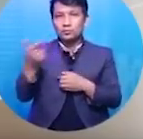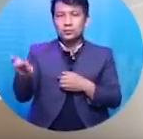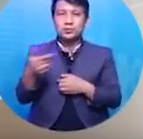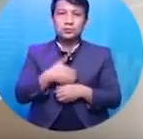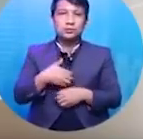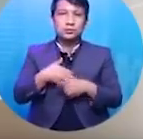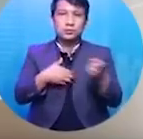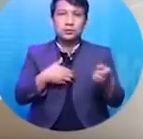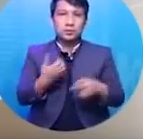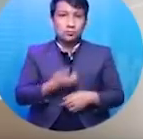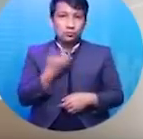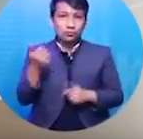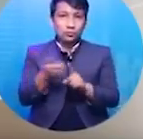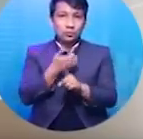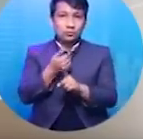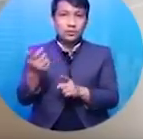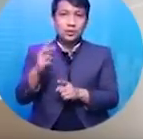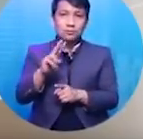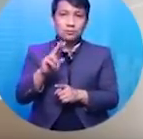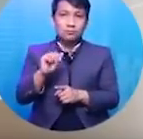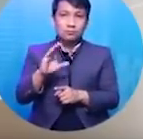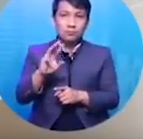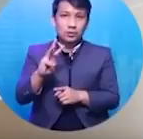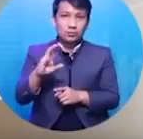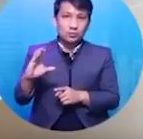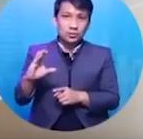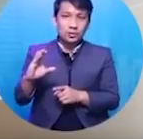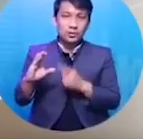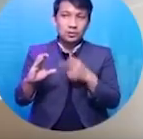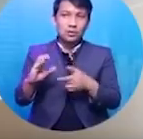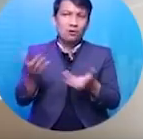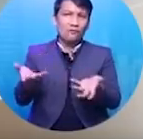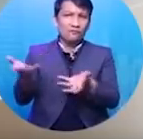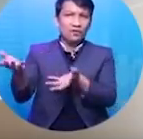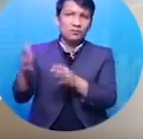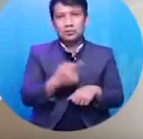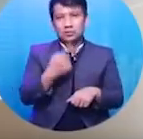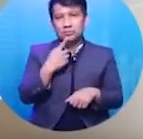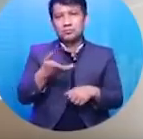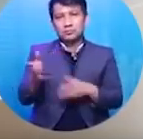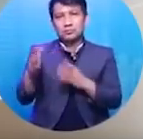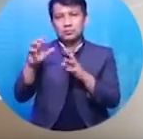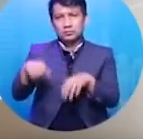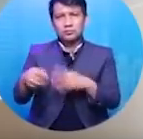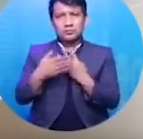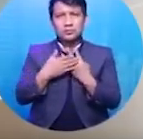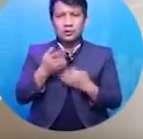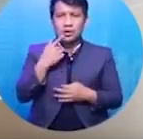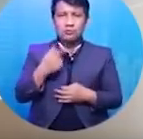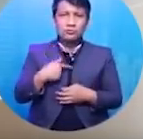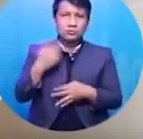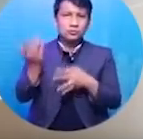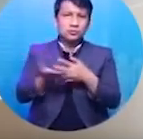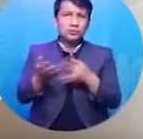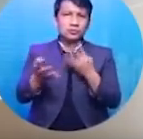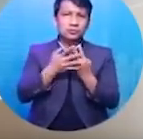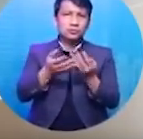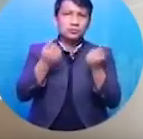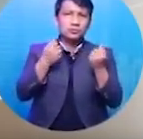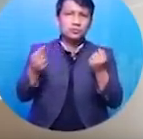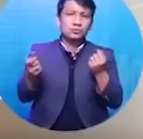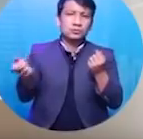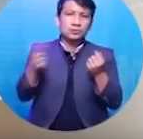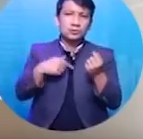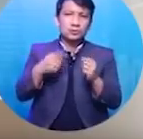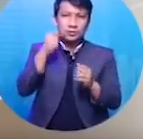ng emotional abuse sa Bausi. Ay, sa akin po, ay, sige po, pakulong nyo na lang po. Bakit mas gusto mong kulong kaysa sa rehab? Ay, para kumakita ko